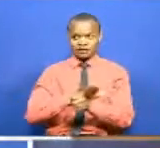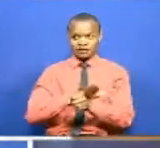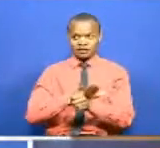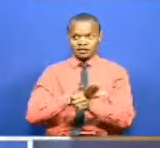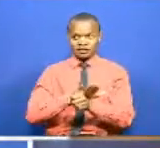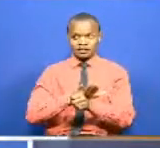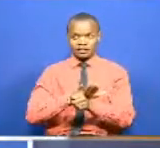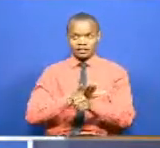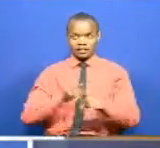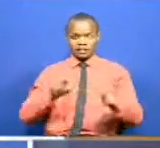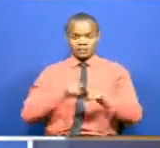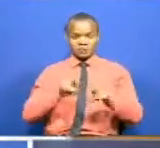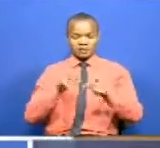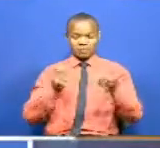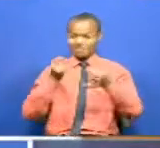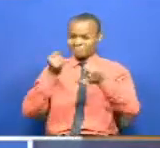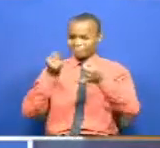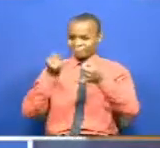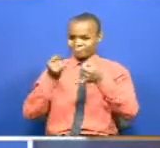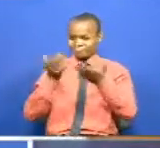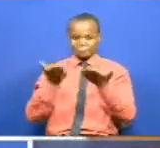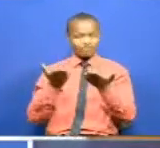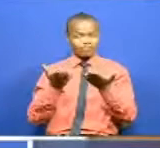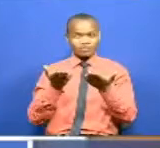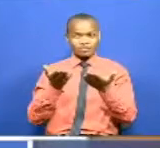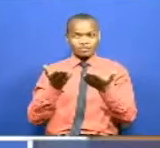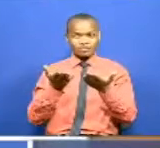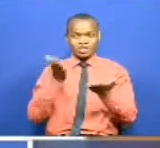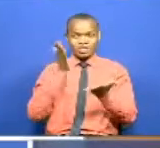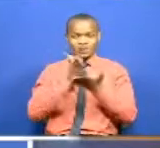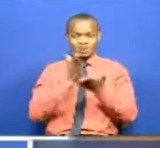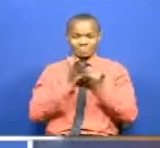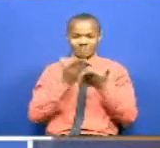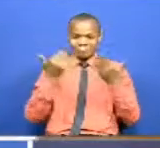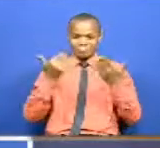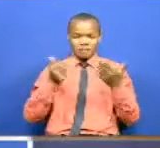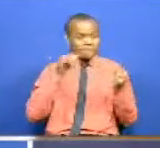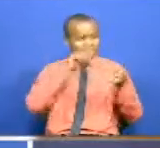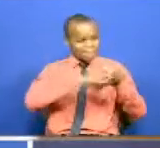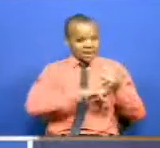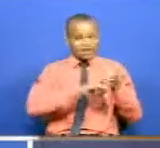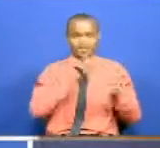finally I'm taken.